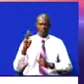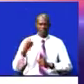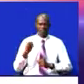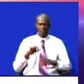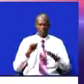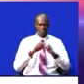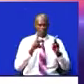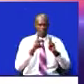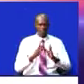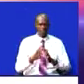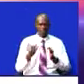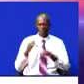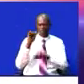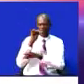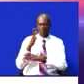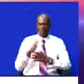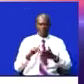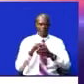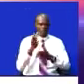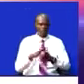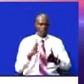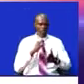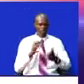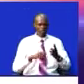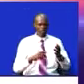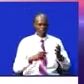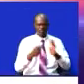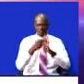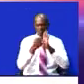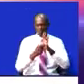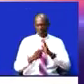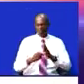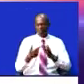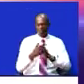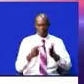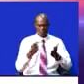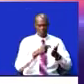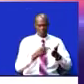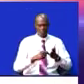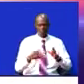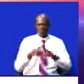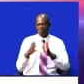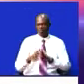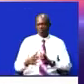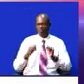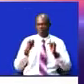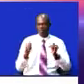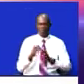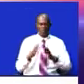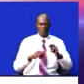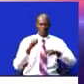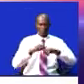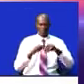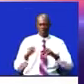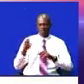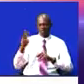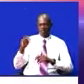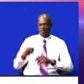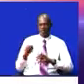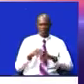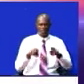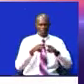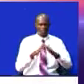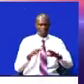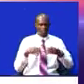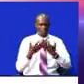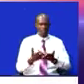ma Kisumu koro to kwa mondo owuog oko ochak chenro mar timo ndikruok ne jokanyo manyien e duond burano ero mar ODM kaka